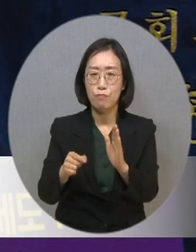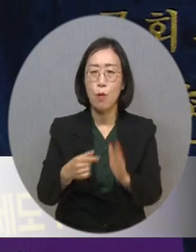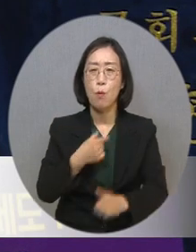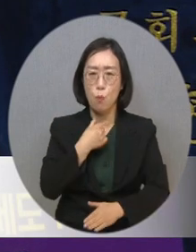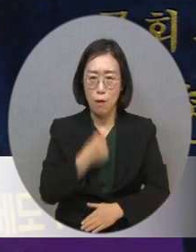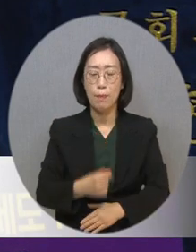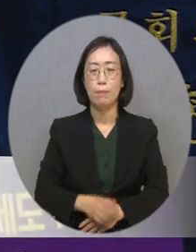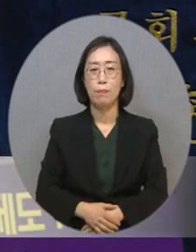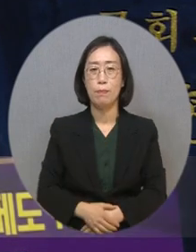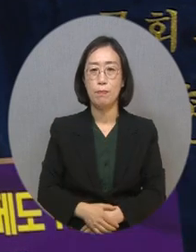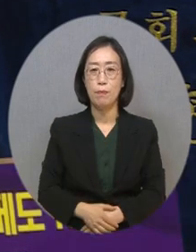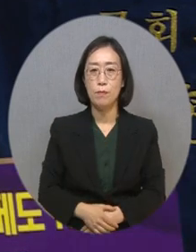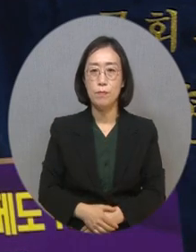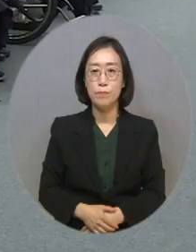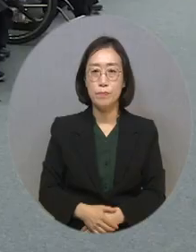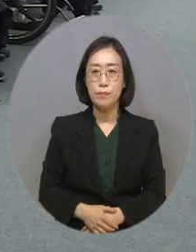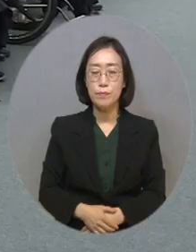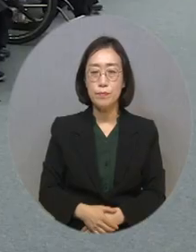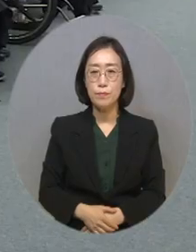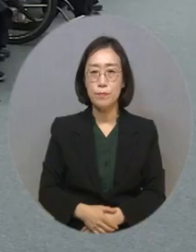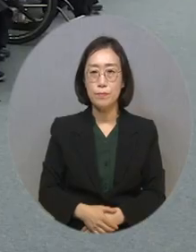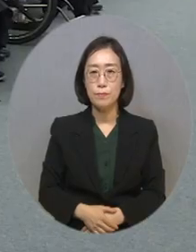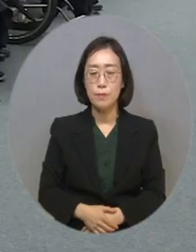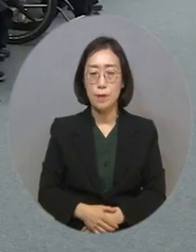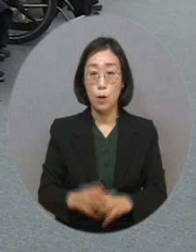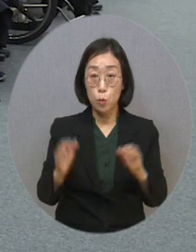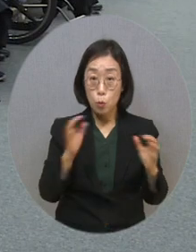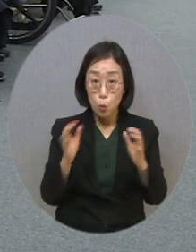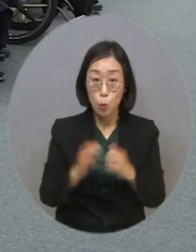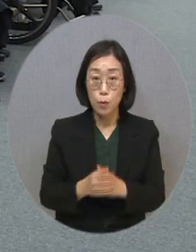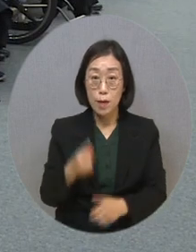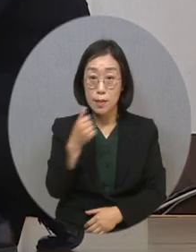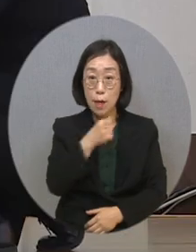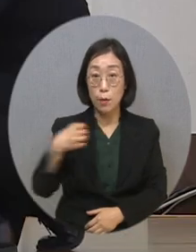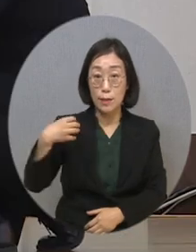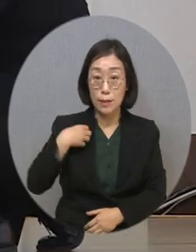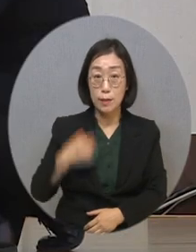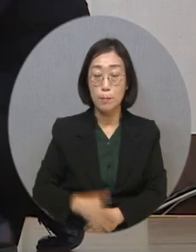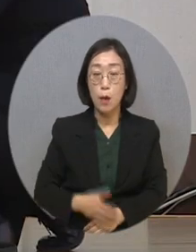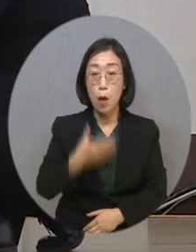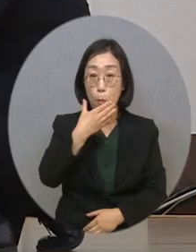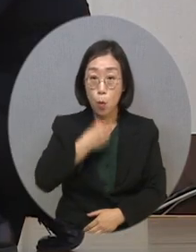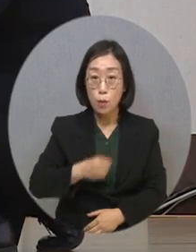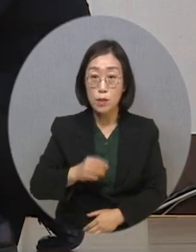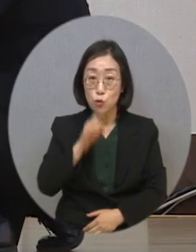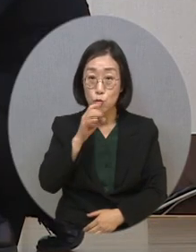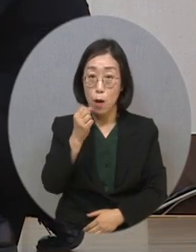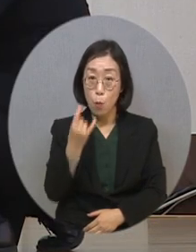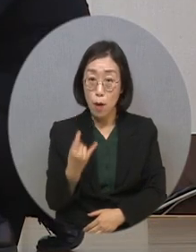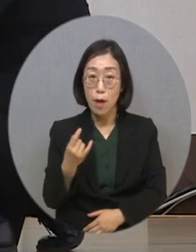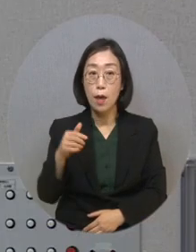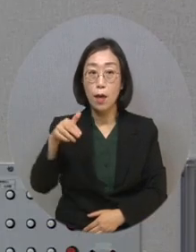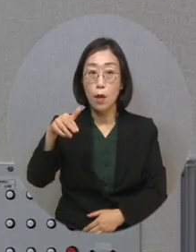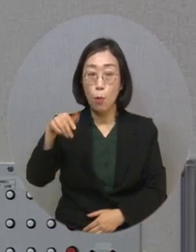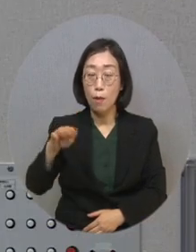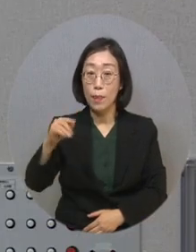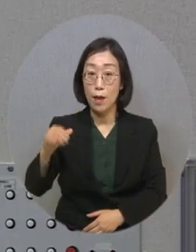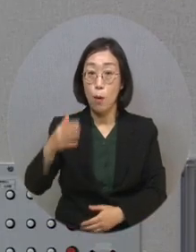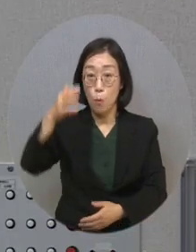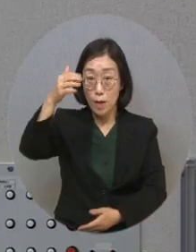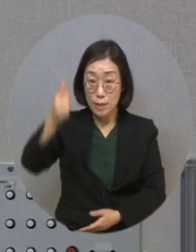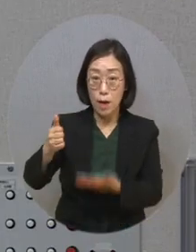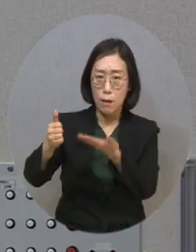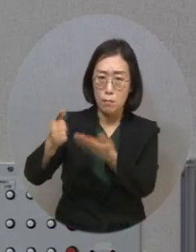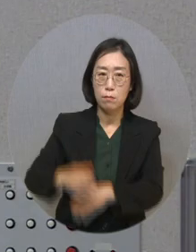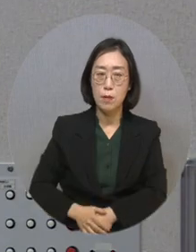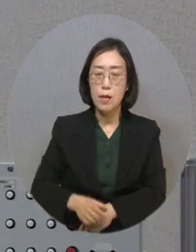바램뿐일 것입니다 토론회에 발제를 맡은 한국 노인 복지중앙회 권태 회장은 장기요양